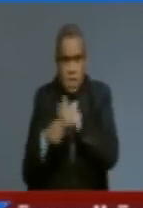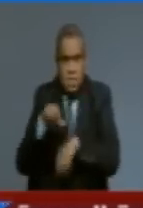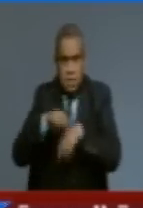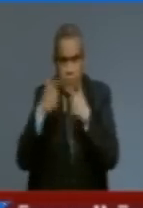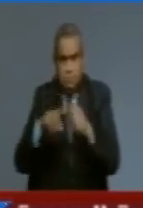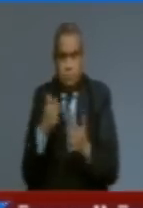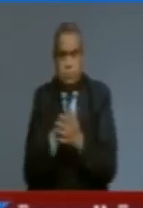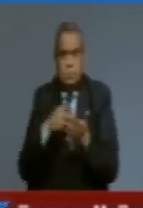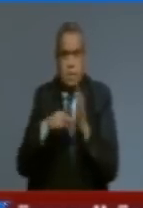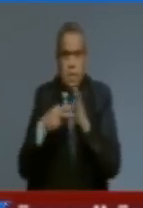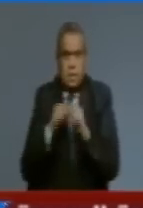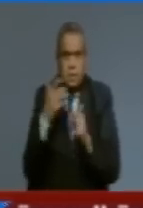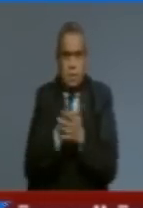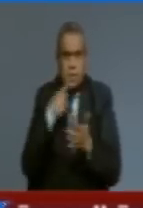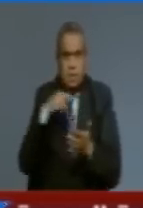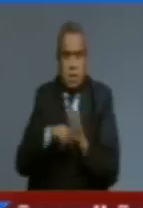أصبحت لاعبين